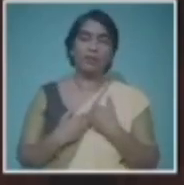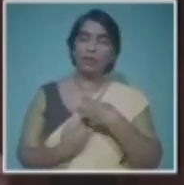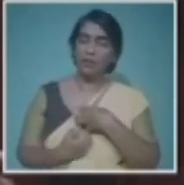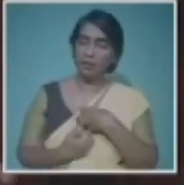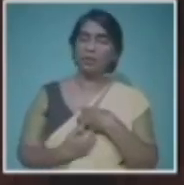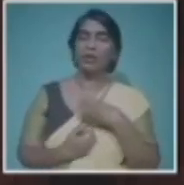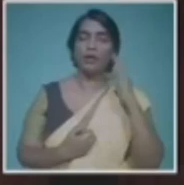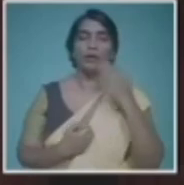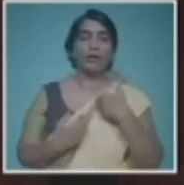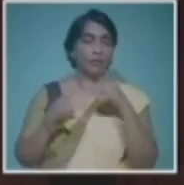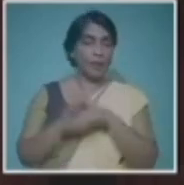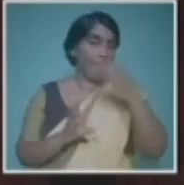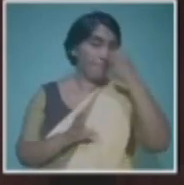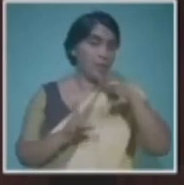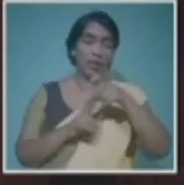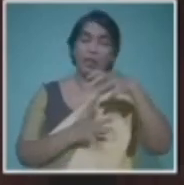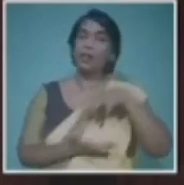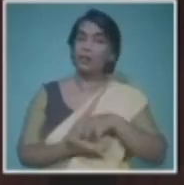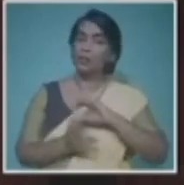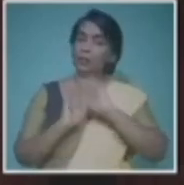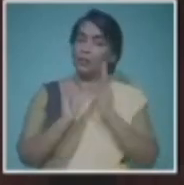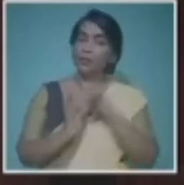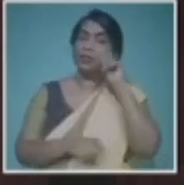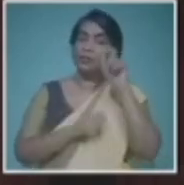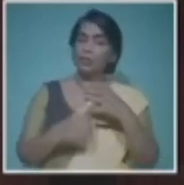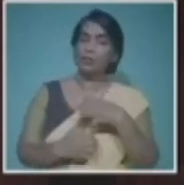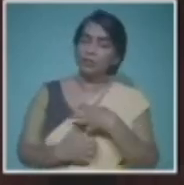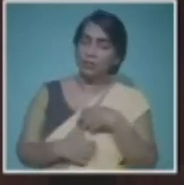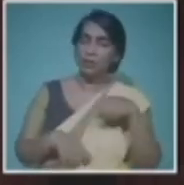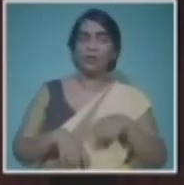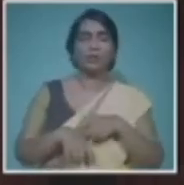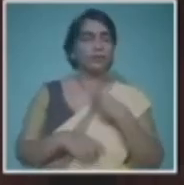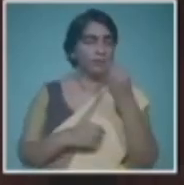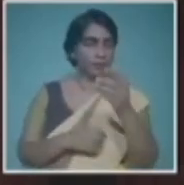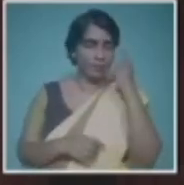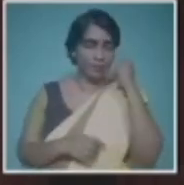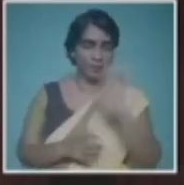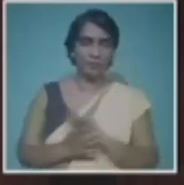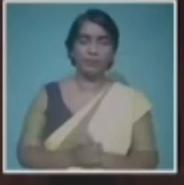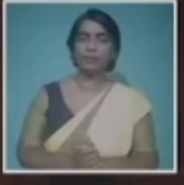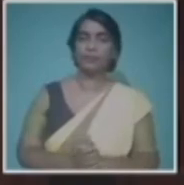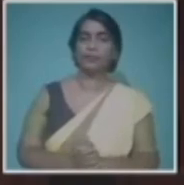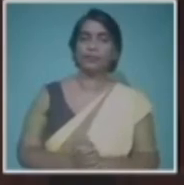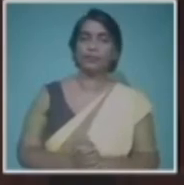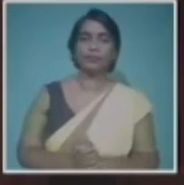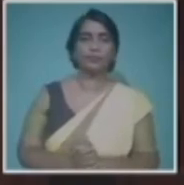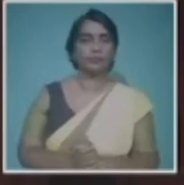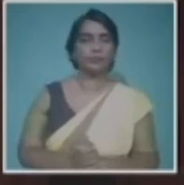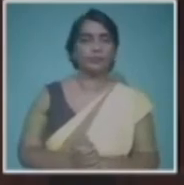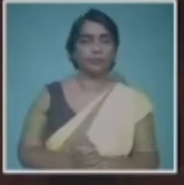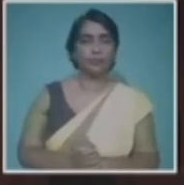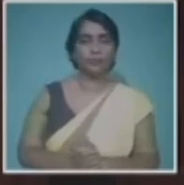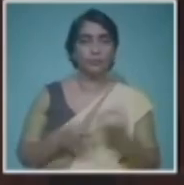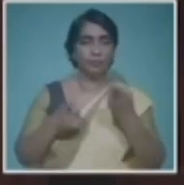සංවේගයත් විශේෂයෙන් මානවයෝජනය කරන මාතර දිස්ත්‍රික්කයේ සමස්ත ජනතාව වෙනුවෙන් සංවේගයත් මේ මොහොතේ පුද ගන්න බලාපොරොත්තු වෙනවා ඊළඟ